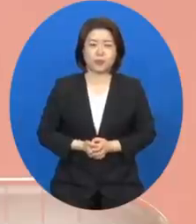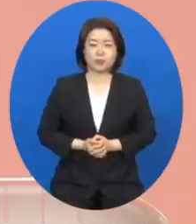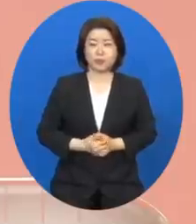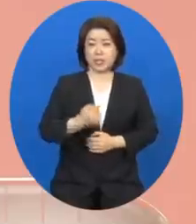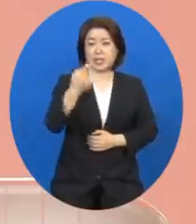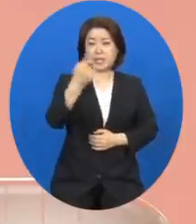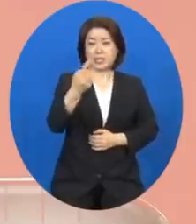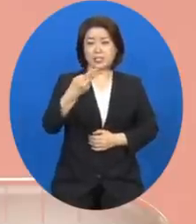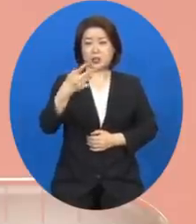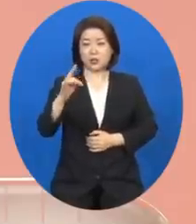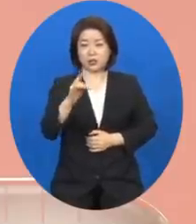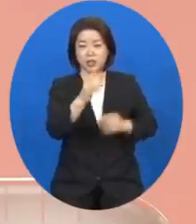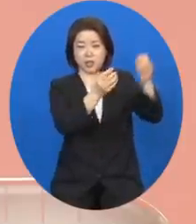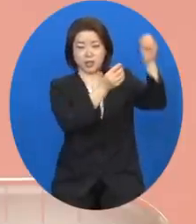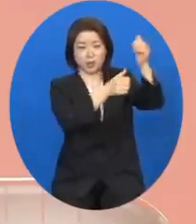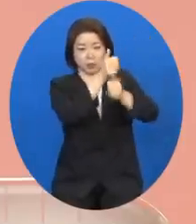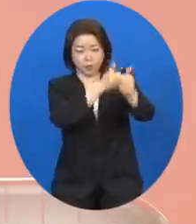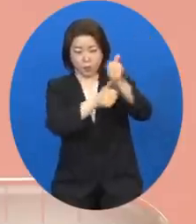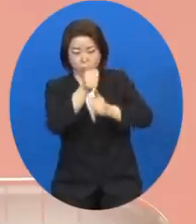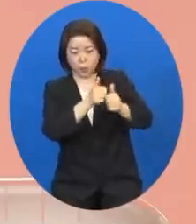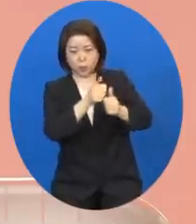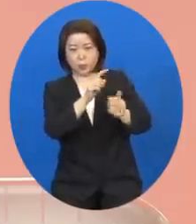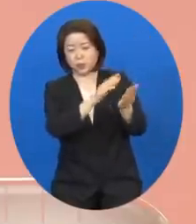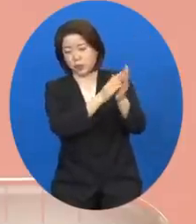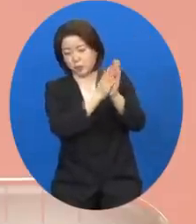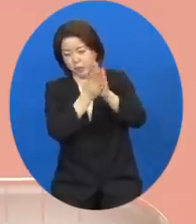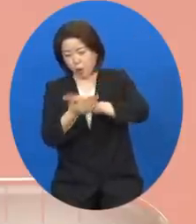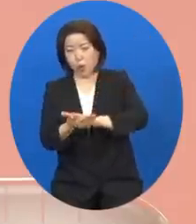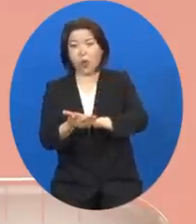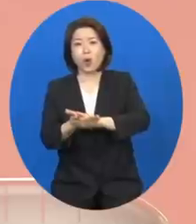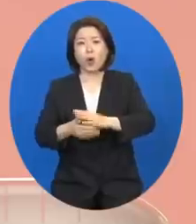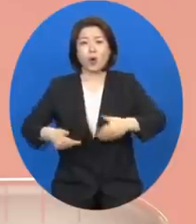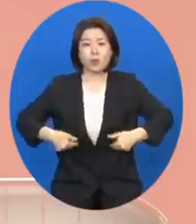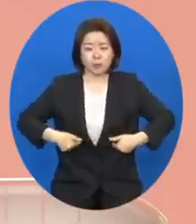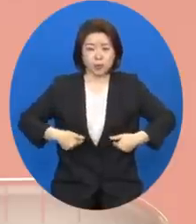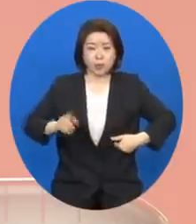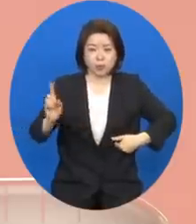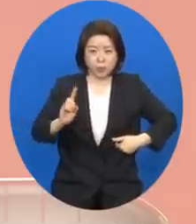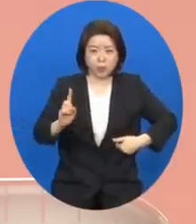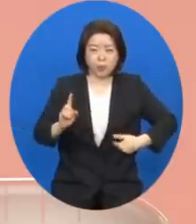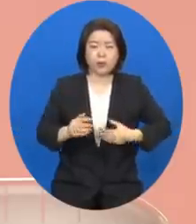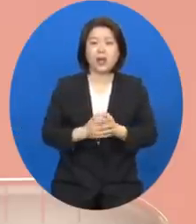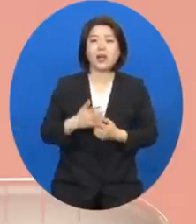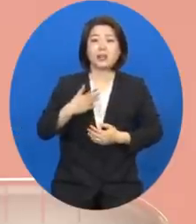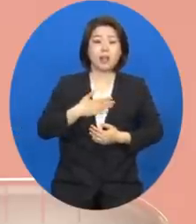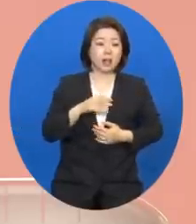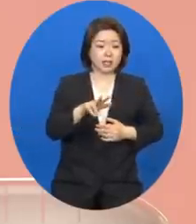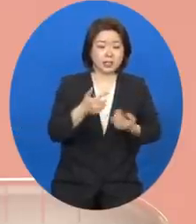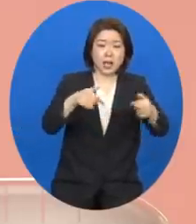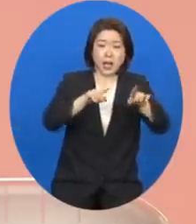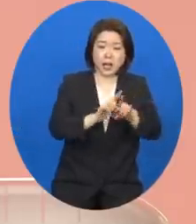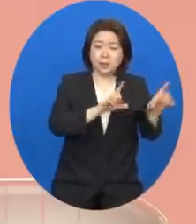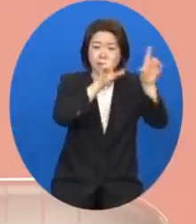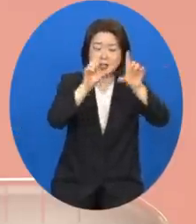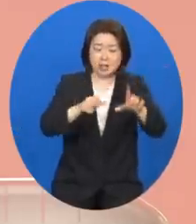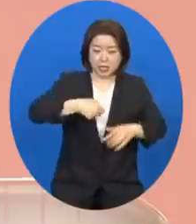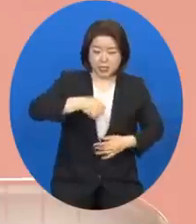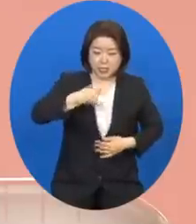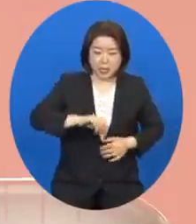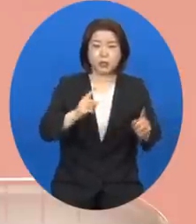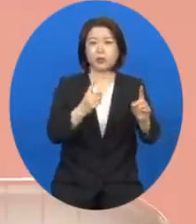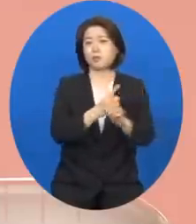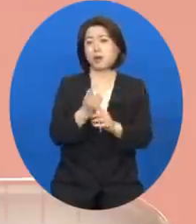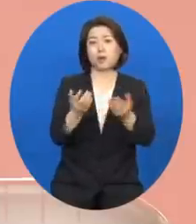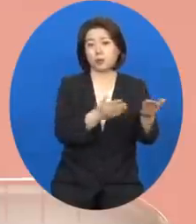천대 후손이 변화되려면 당장 지금 내가 데리고 사는 자녀들부터 바뀌어야 되는